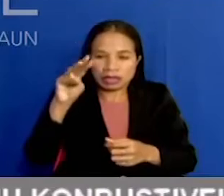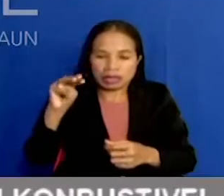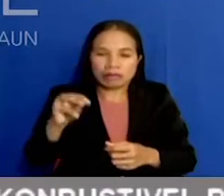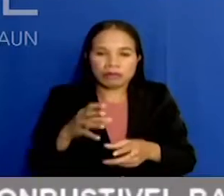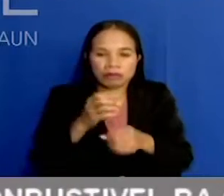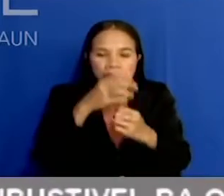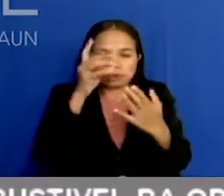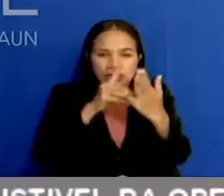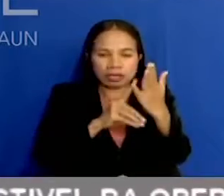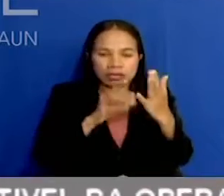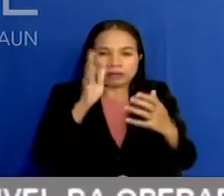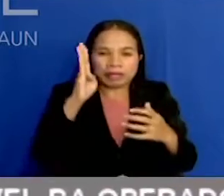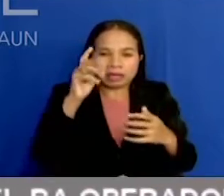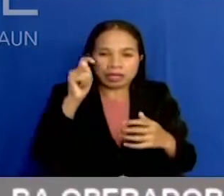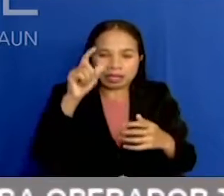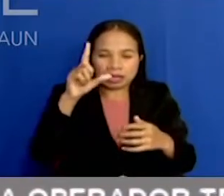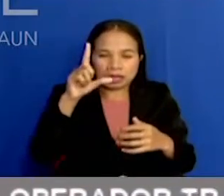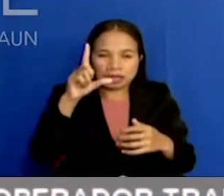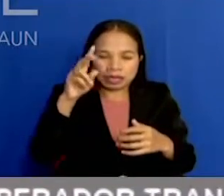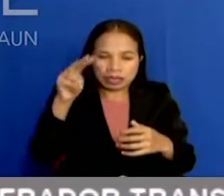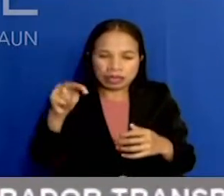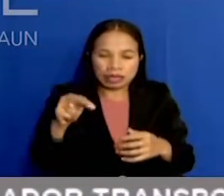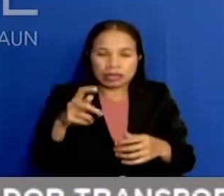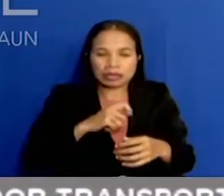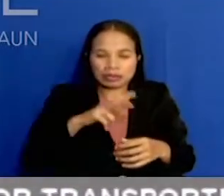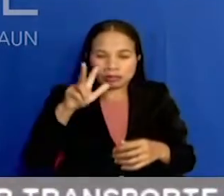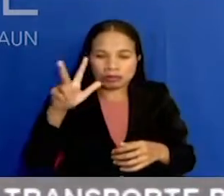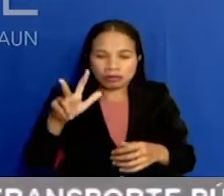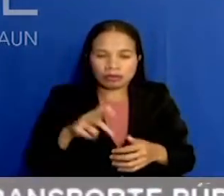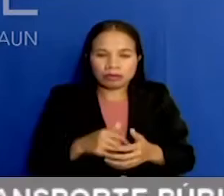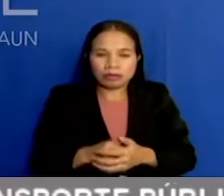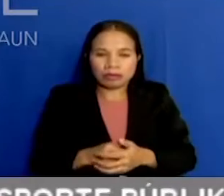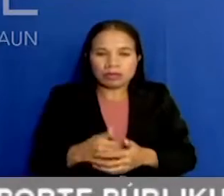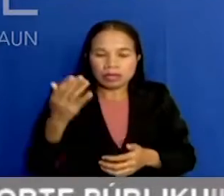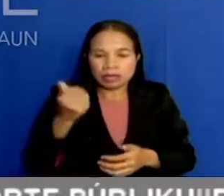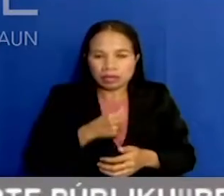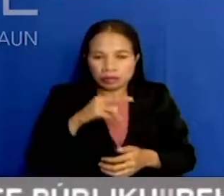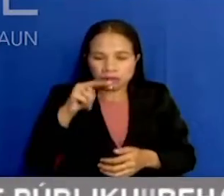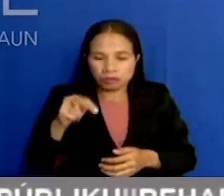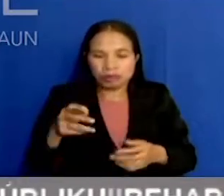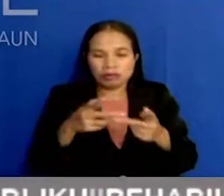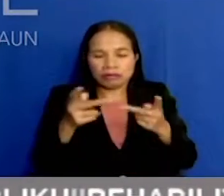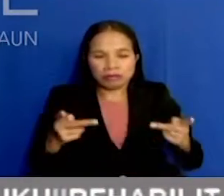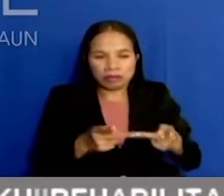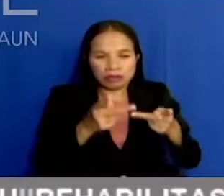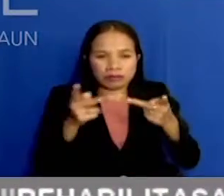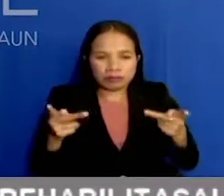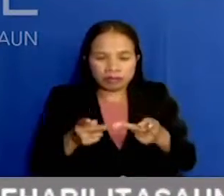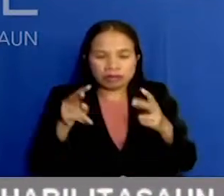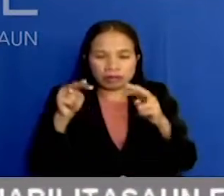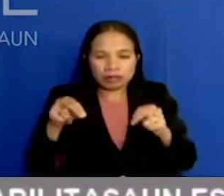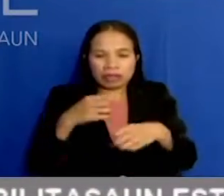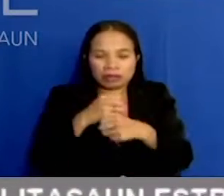BTN iha BTN de tastul iha aimutin iha fatin ne be mak presija atu